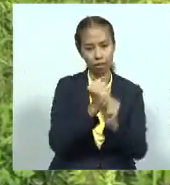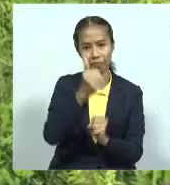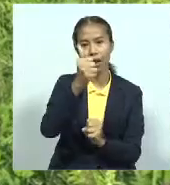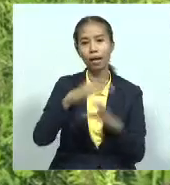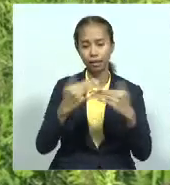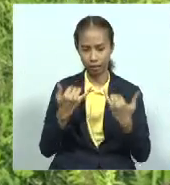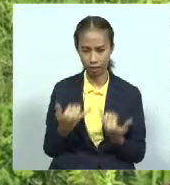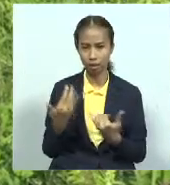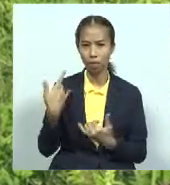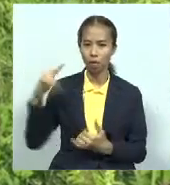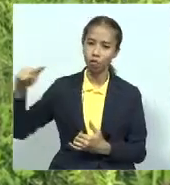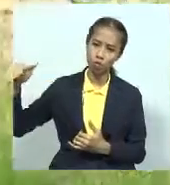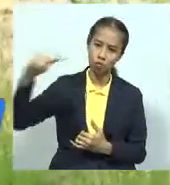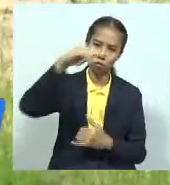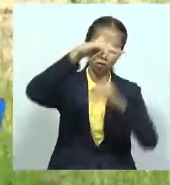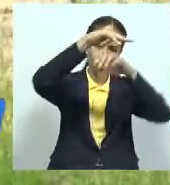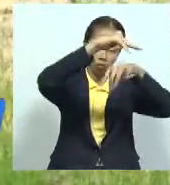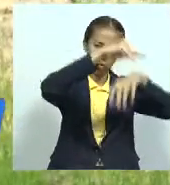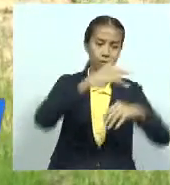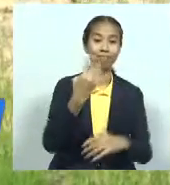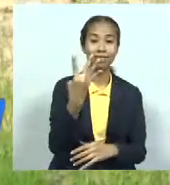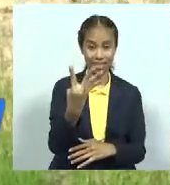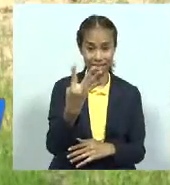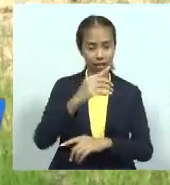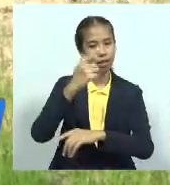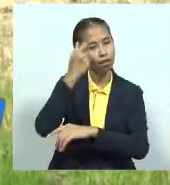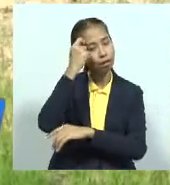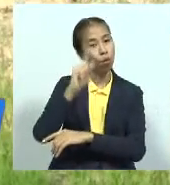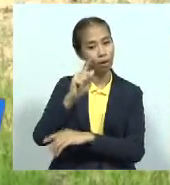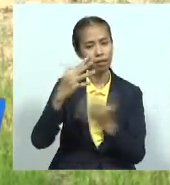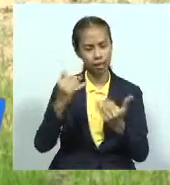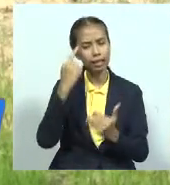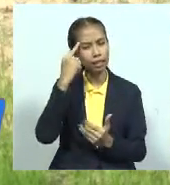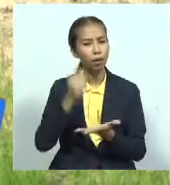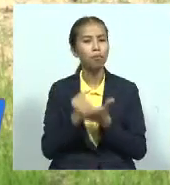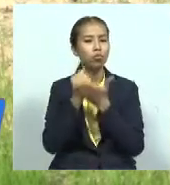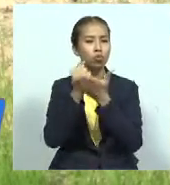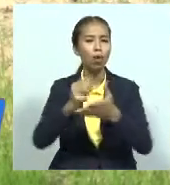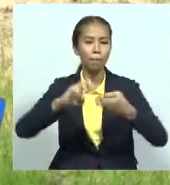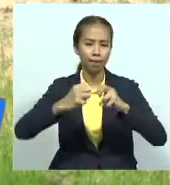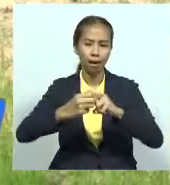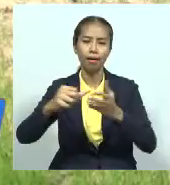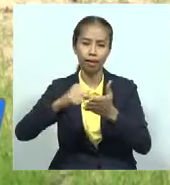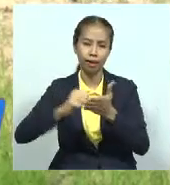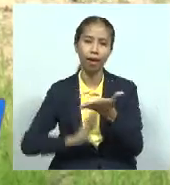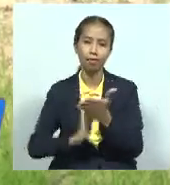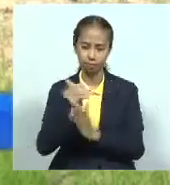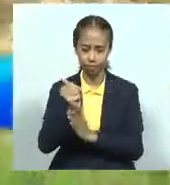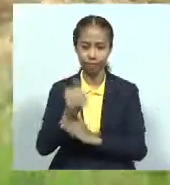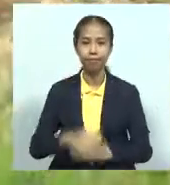ฝนหลวงเองก็จะขึ้นบินทำฝนหลวงได้ประมาณ4เที่ยวบินซึ่งคาดว่าจะสามารถช่วยแก้ไขปัญหาน้ำเพื่อการเกษตรได้